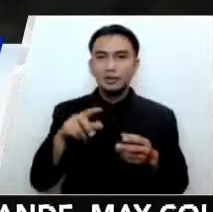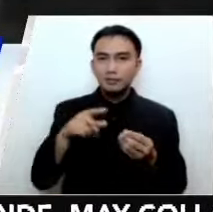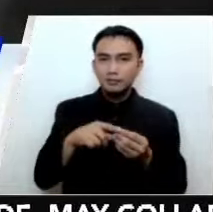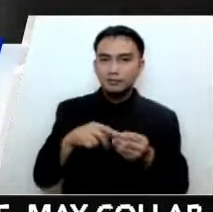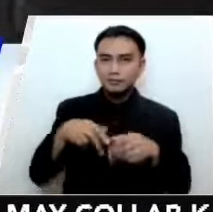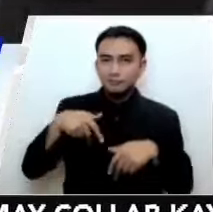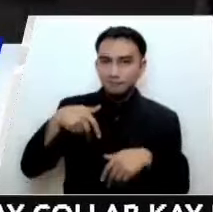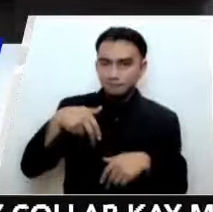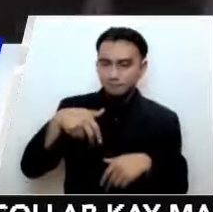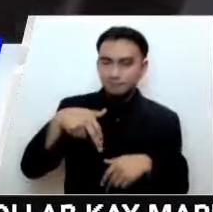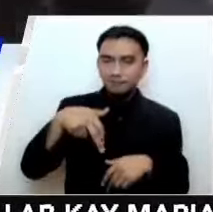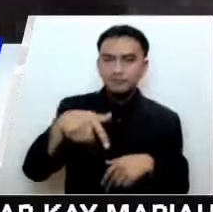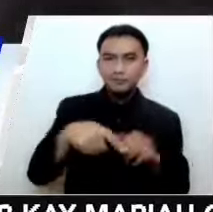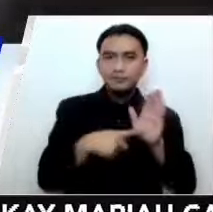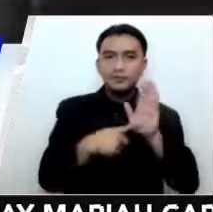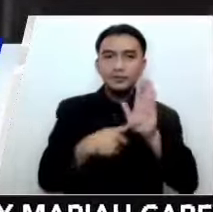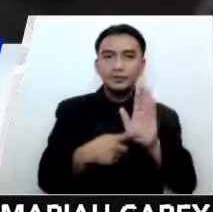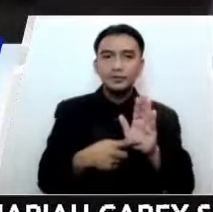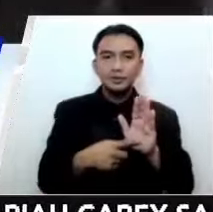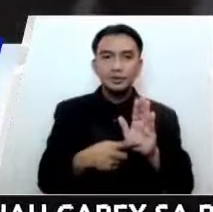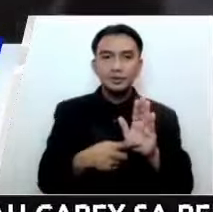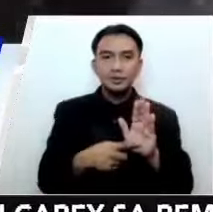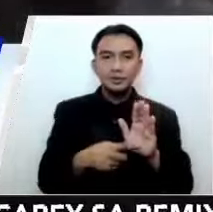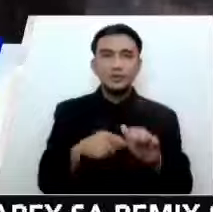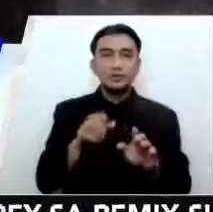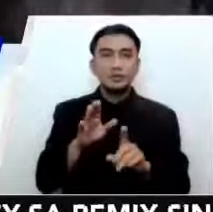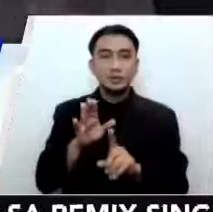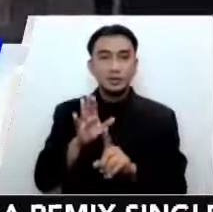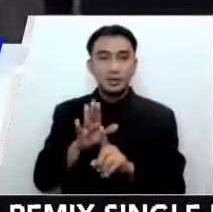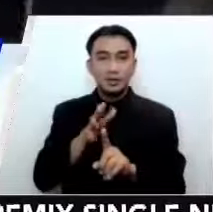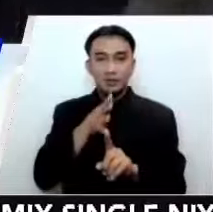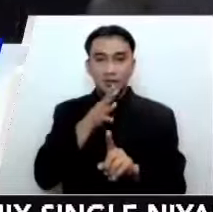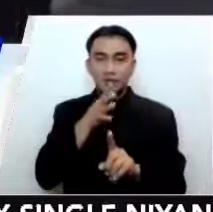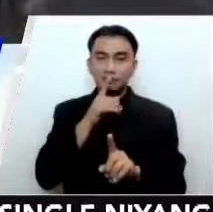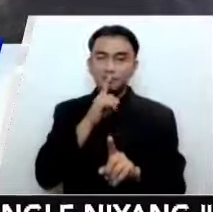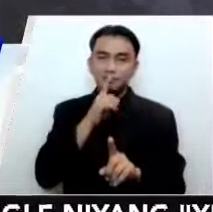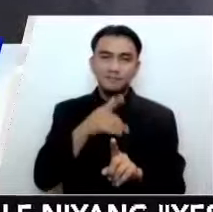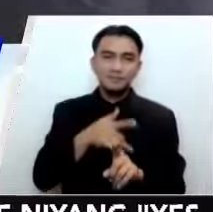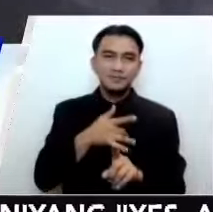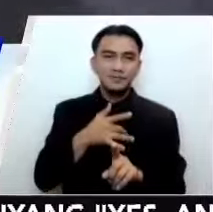aisle. Naging emosyonal pa si Mami Cecilia na naghatid kay Heart.